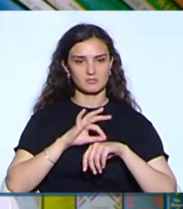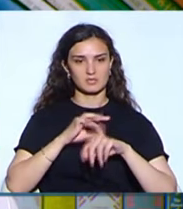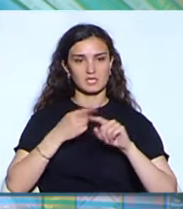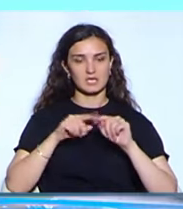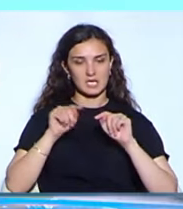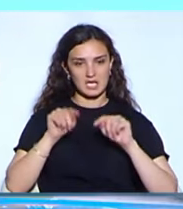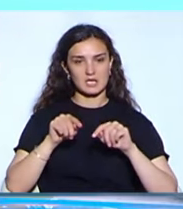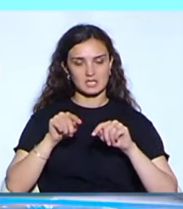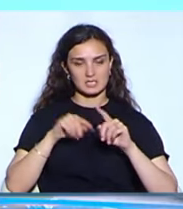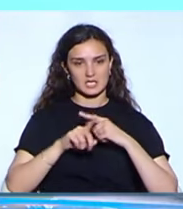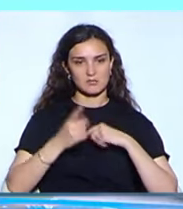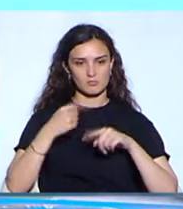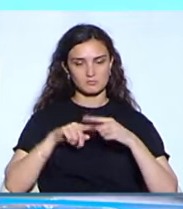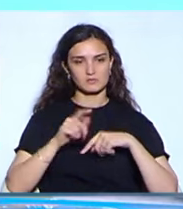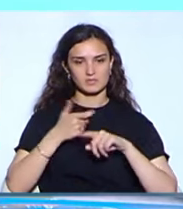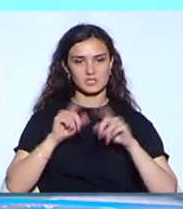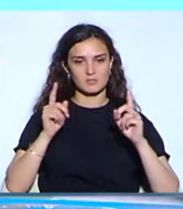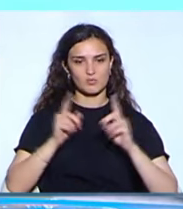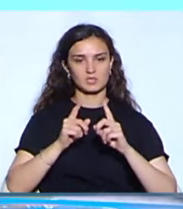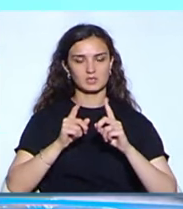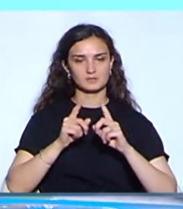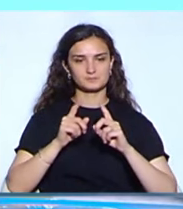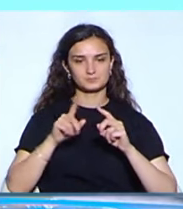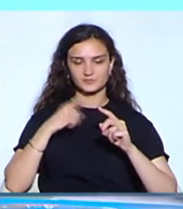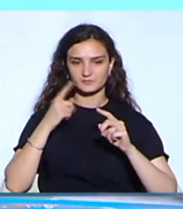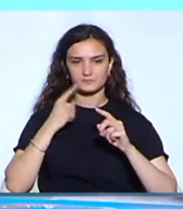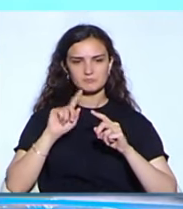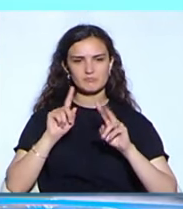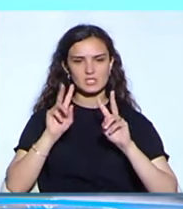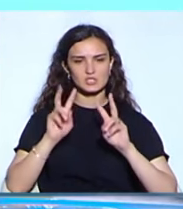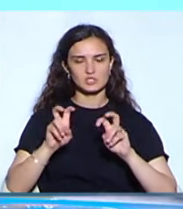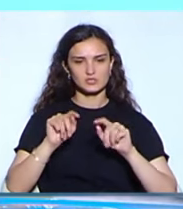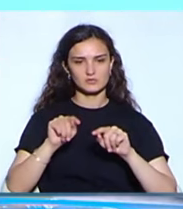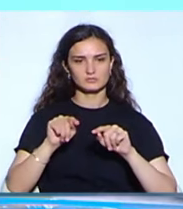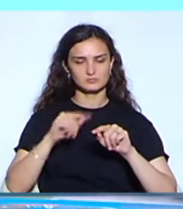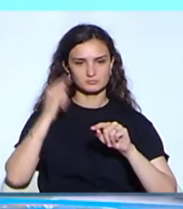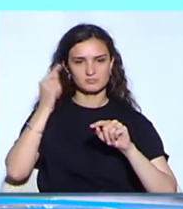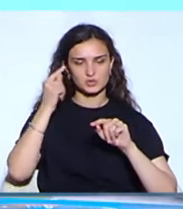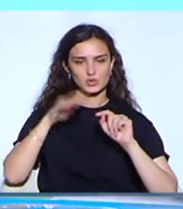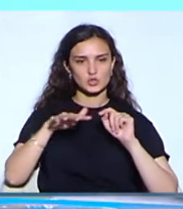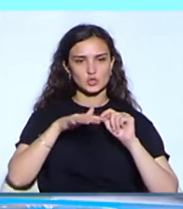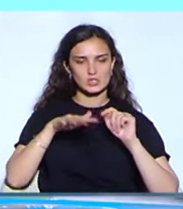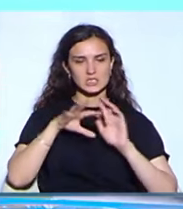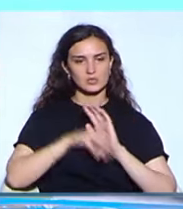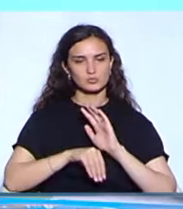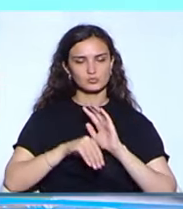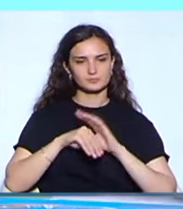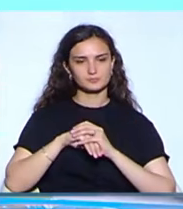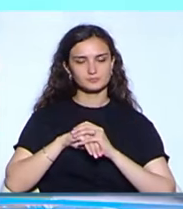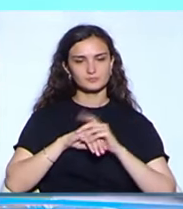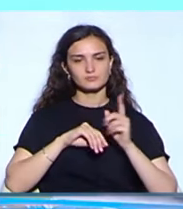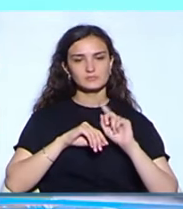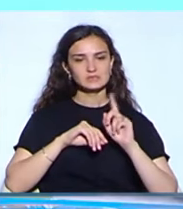ამ ნაწილიდან გამომდინარე ძალიან მოკლედ ვთქვათ, რას გულისხმობთ ამ ფსიქოსოციალურ ფაქტორებში,